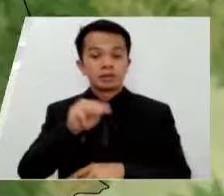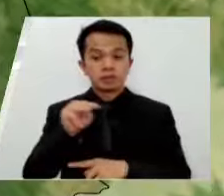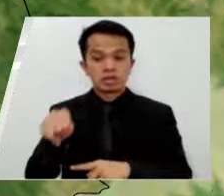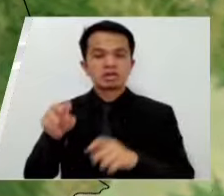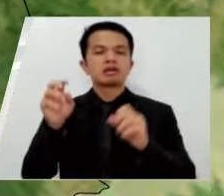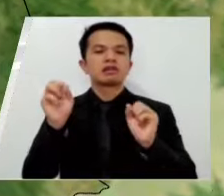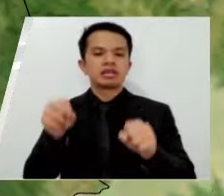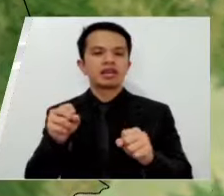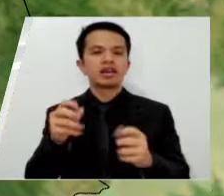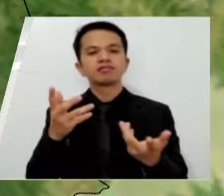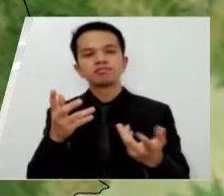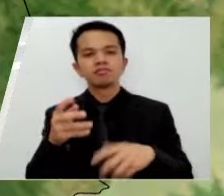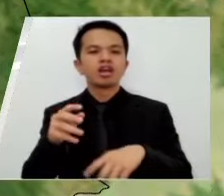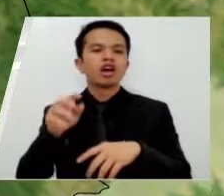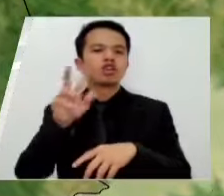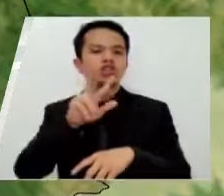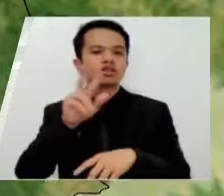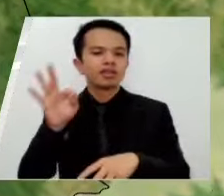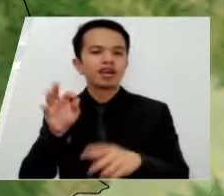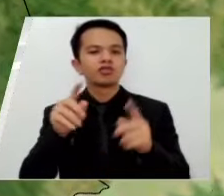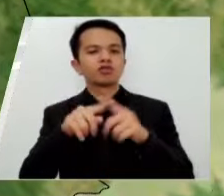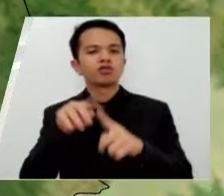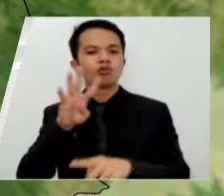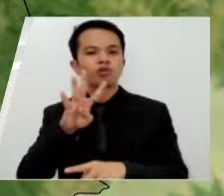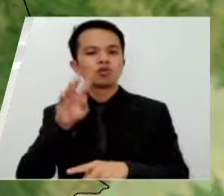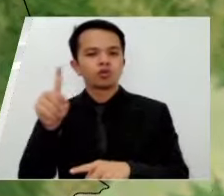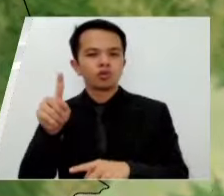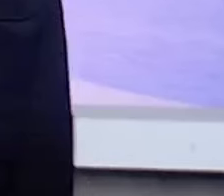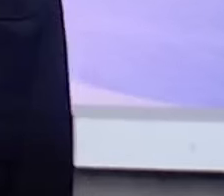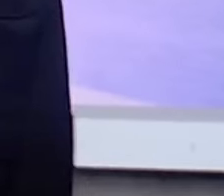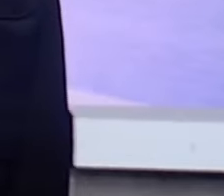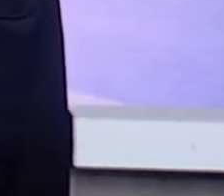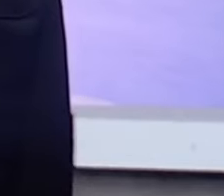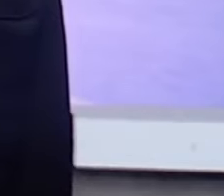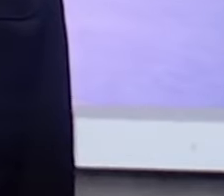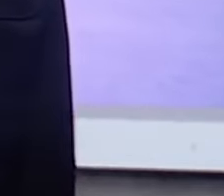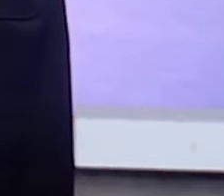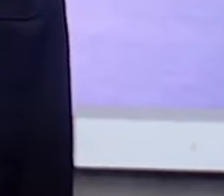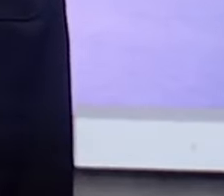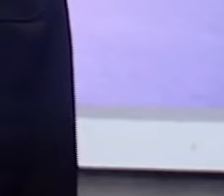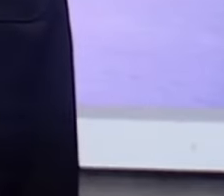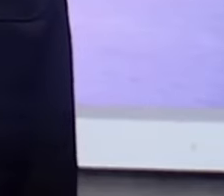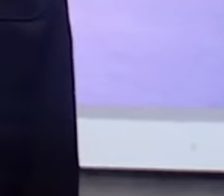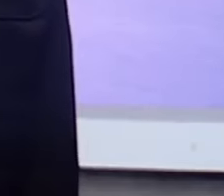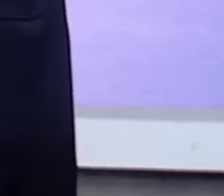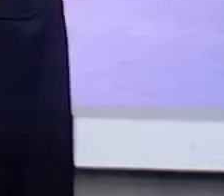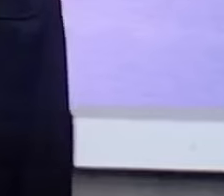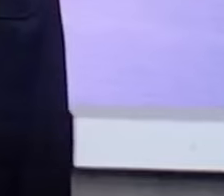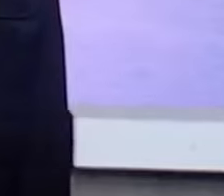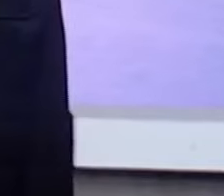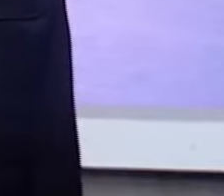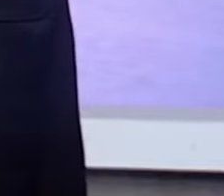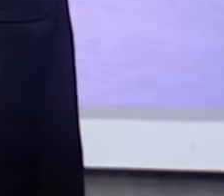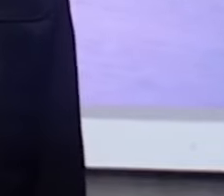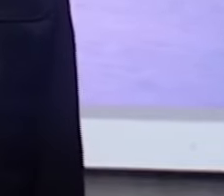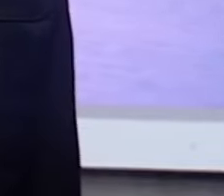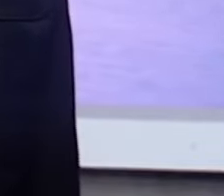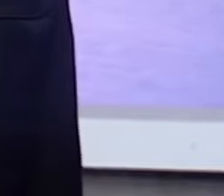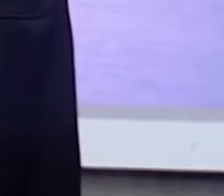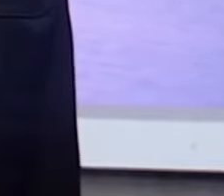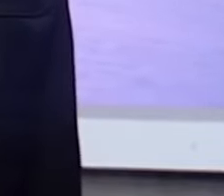sa pagitan ng 39 hanggang 41 degrees Celsius. Mga kapuso, sama-sama tayong maging